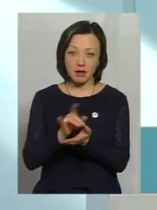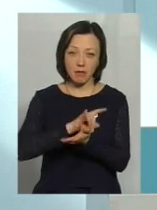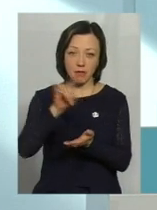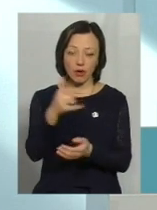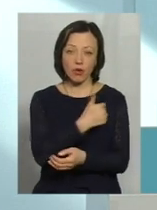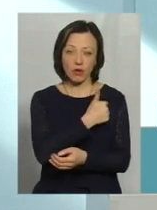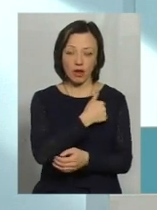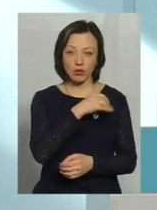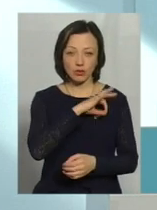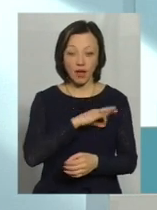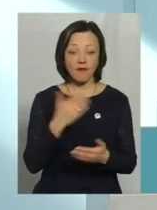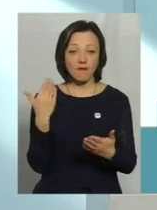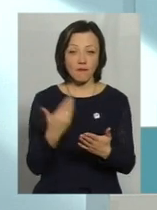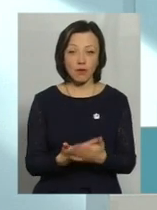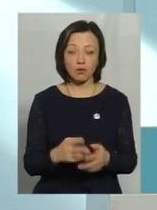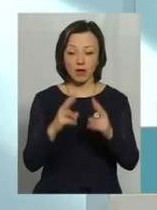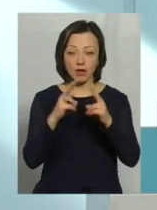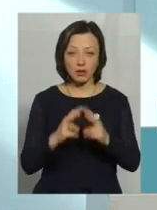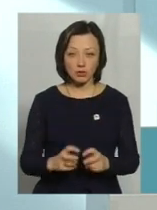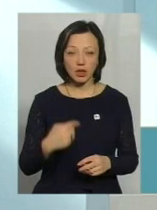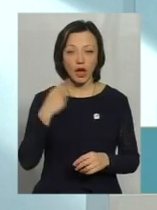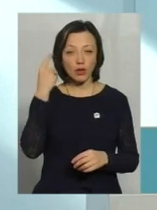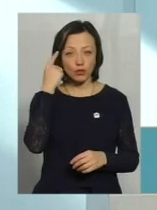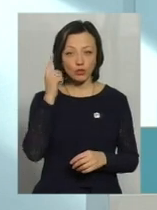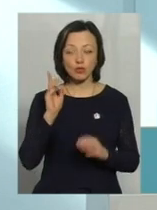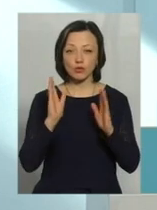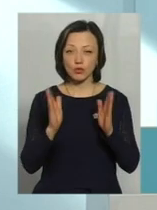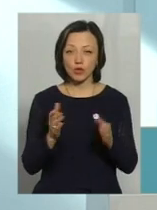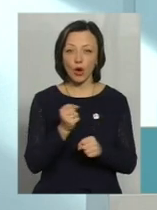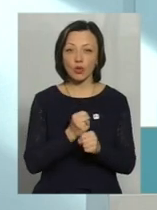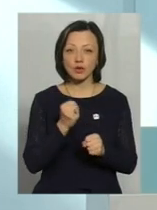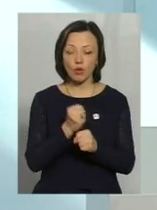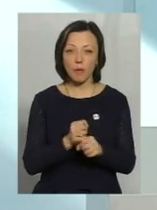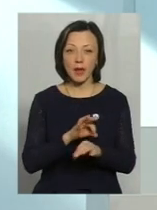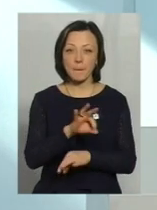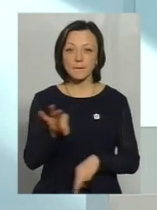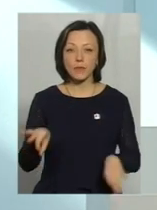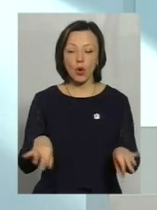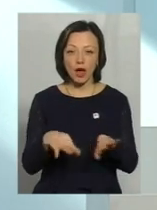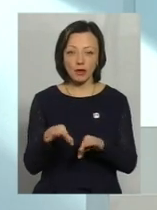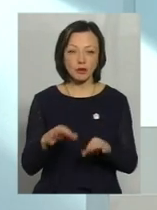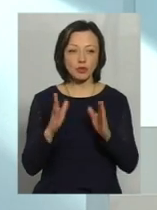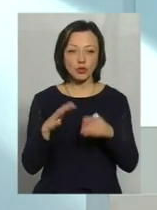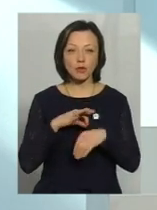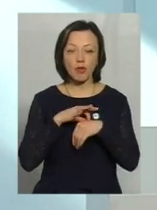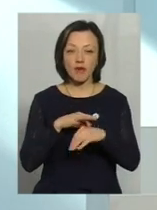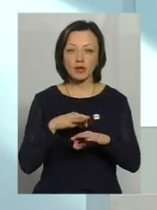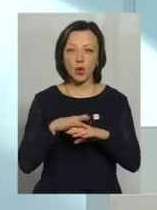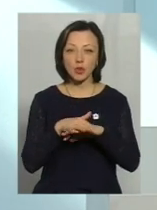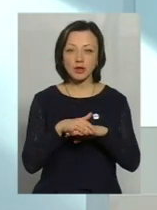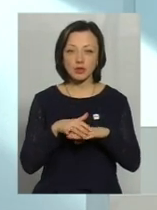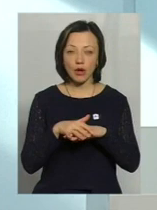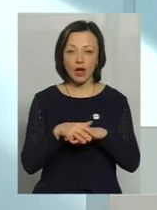от, аналізуючи з того, я думаю, що будуть розроблені проекти, будуть проведені розрахунки, тому